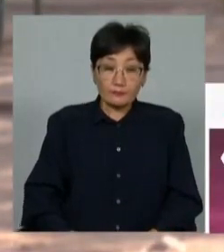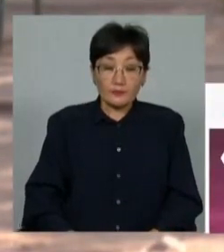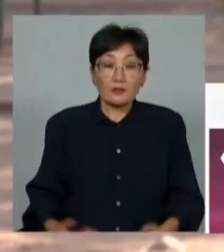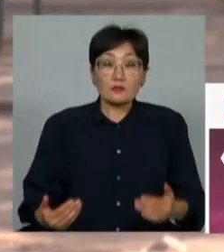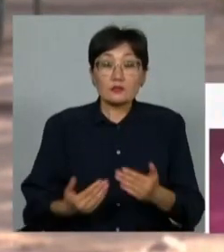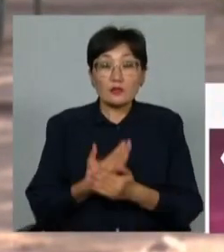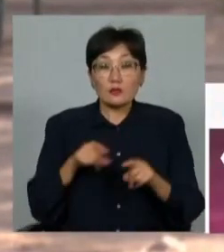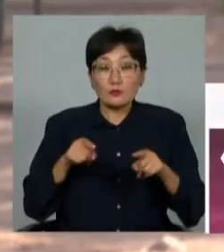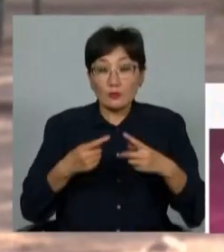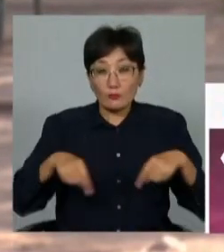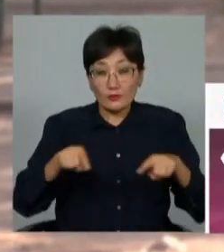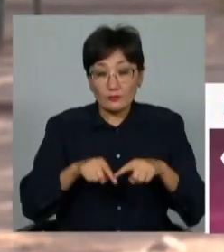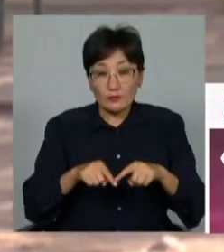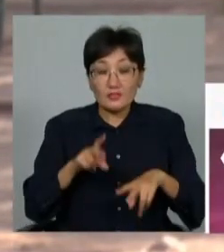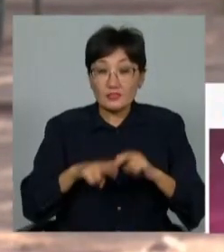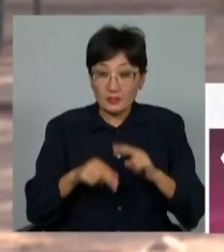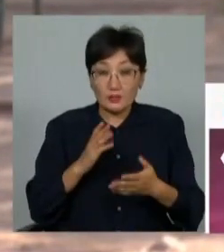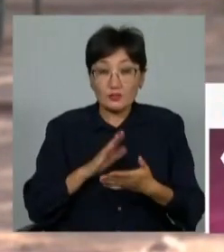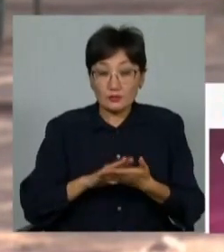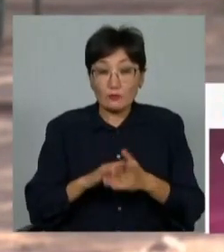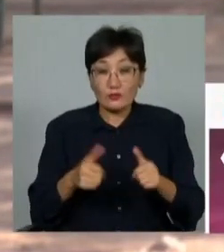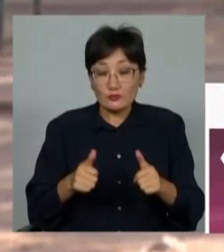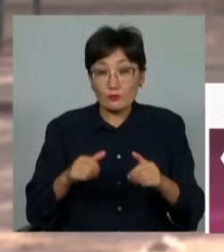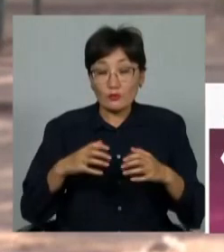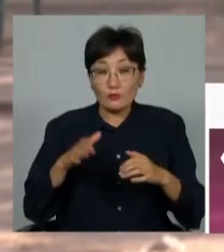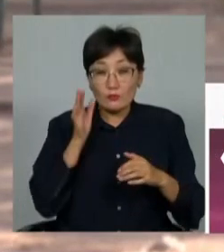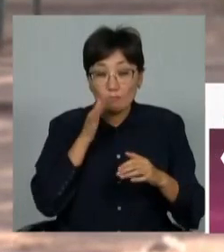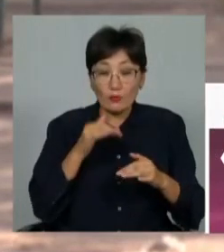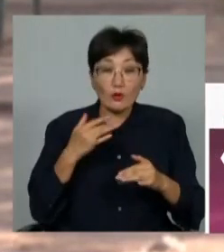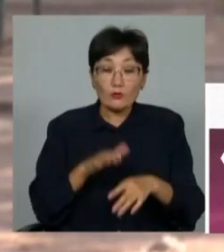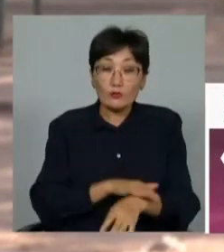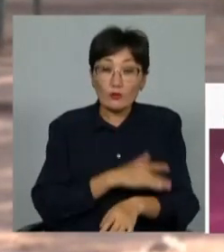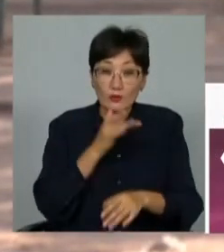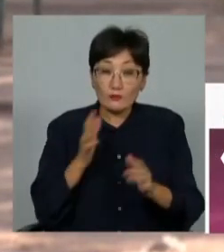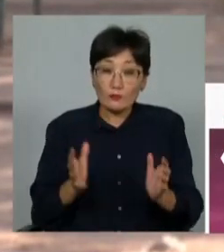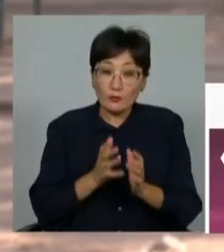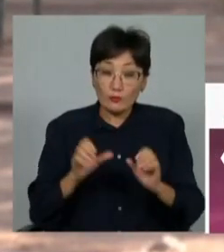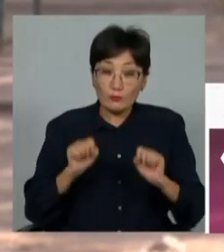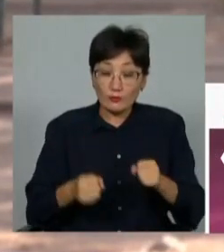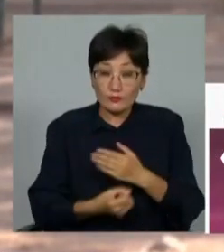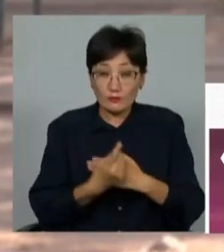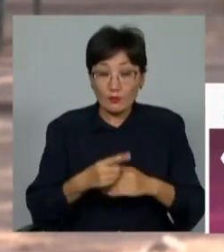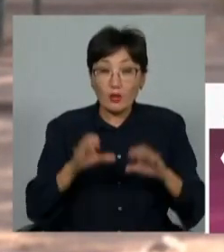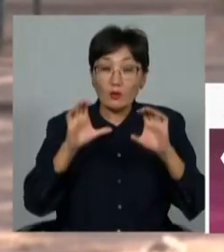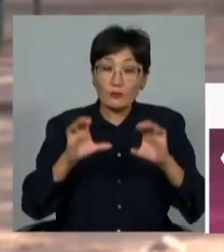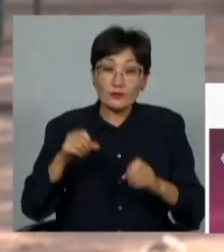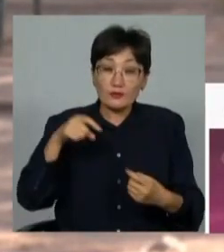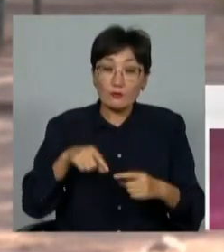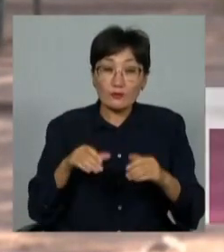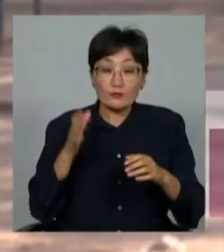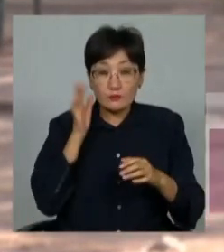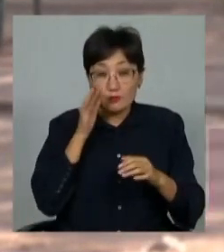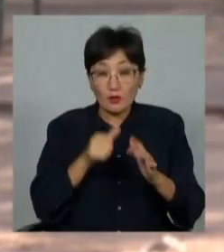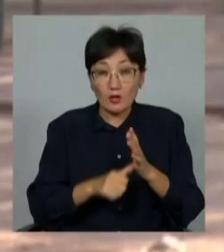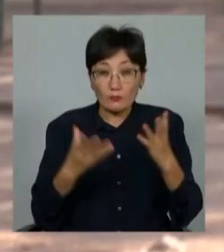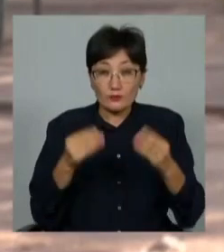Жаңа ұстау изоляторы салынса жақсы болады әрине. Жануарларды көп уақыт асырауға мүмкіндік туар еді. Негізі азаматтық кодекске сүйенсек, жануарларды біз